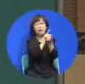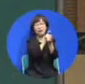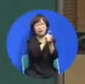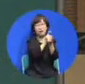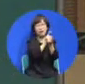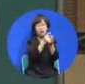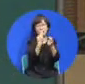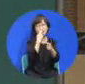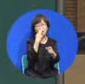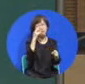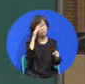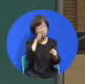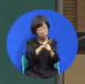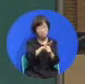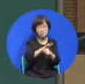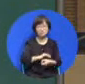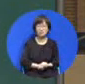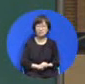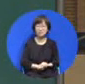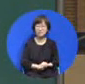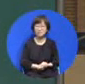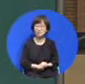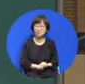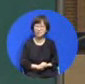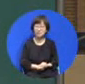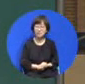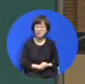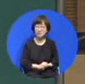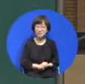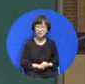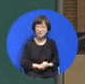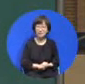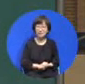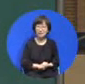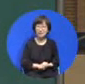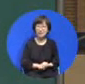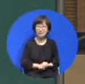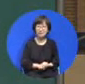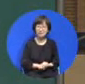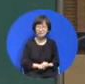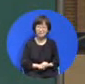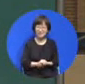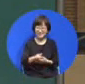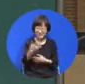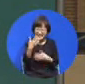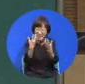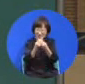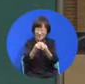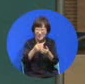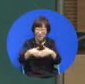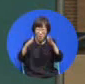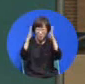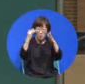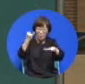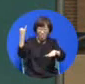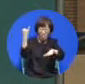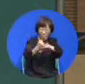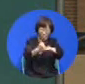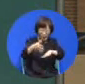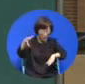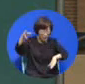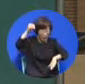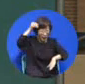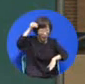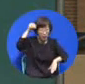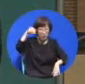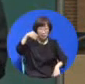great loss that is. How regretful that would be. 공부 되게 못한 놈에게는 우울증도 안 와요. And that is why depression doesn't come